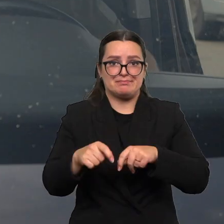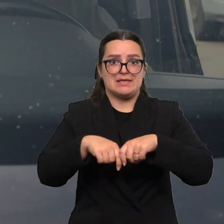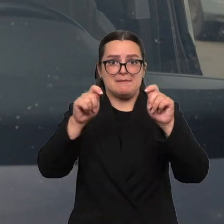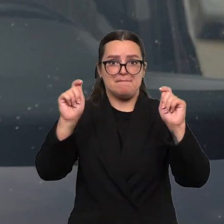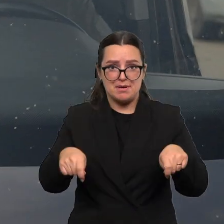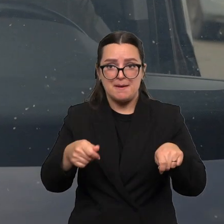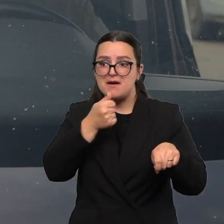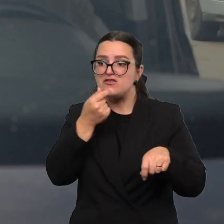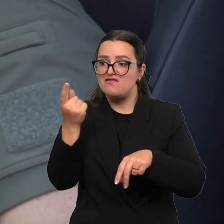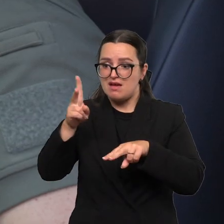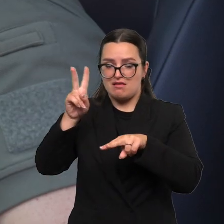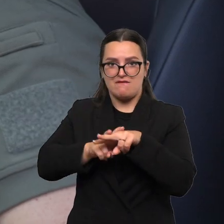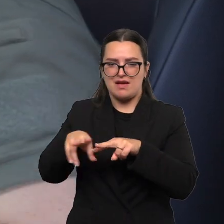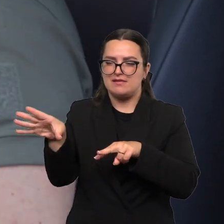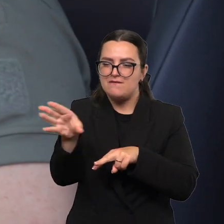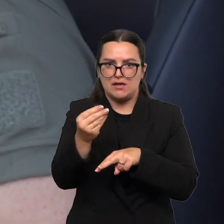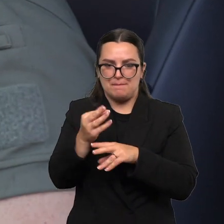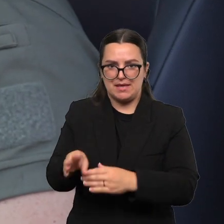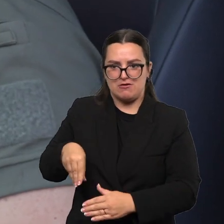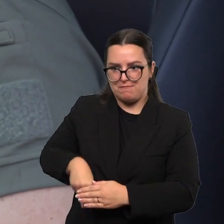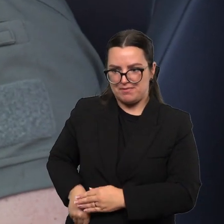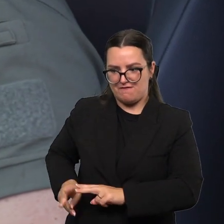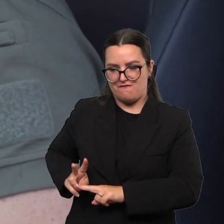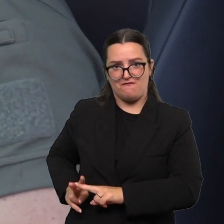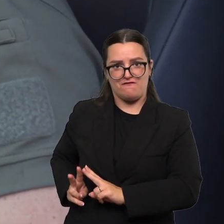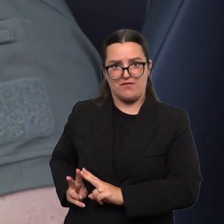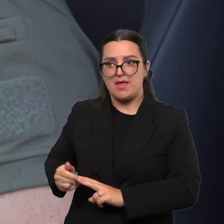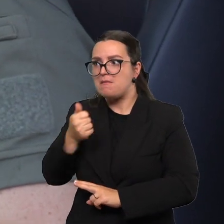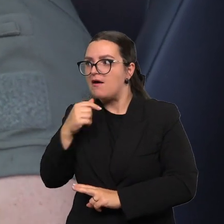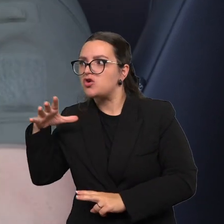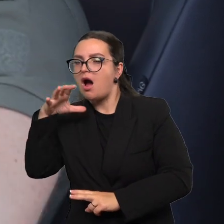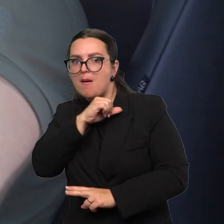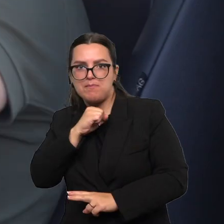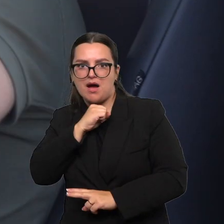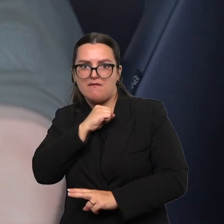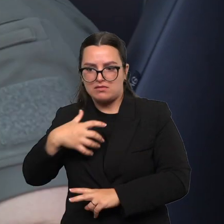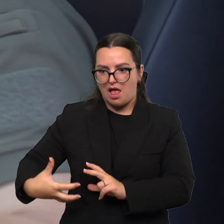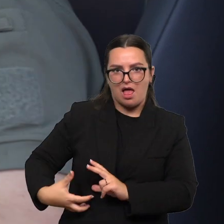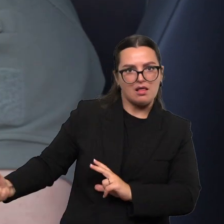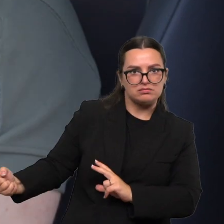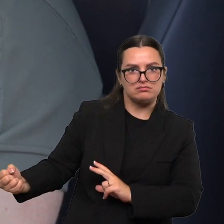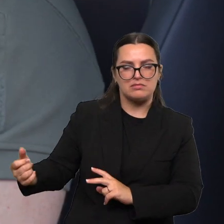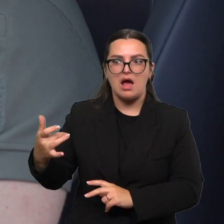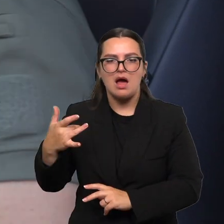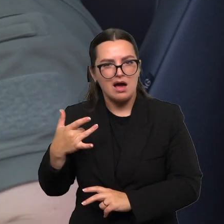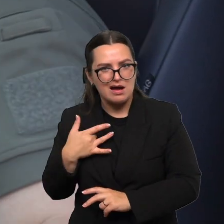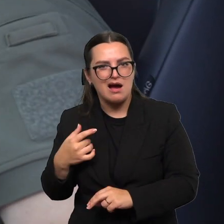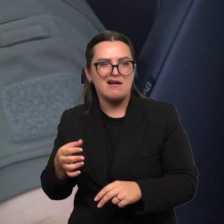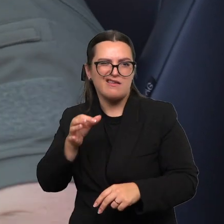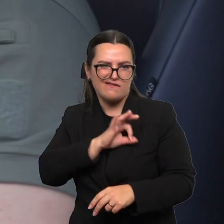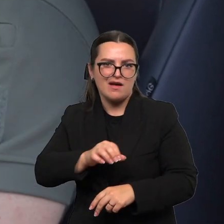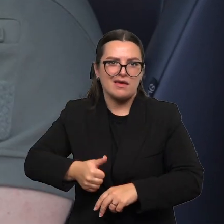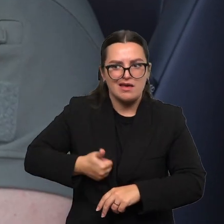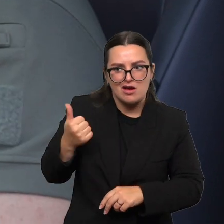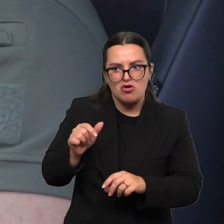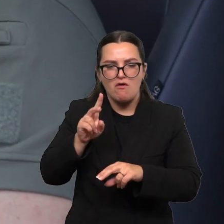va, vienoje vietoje laikai visus pinigus, na jeigu apiplėšimo atvejais ir panašiai, gal verta kažkaip truputį tuos kiaušinius